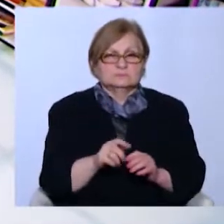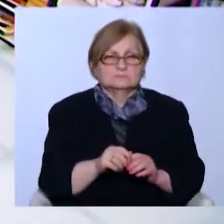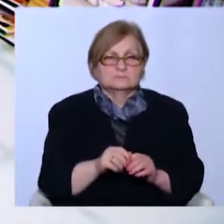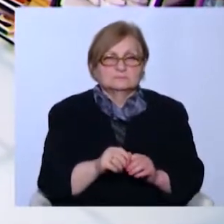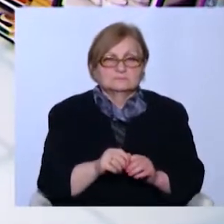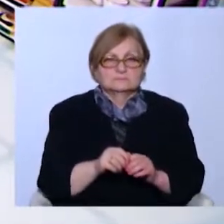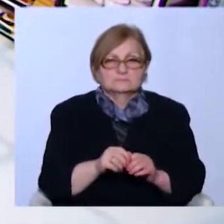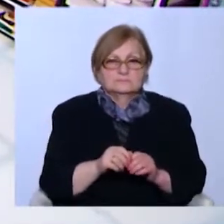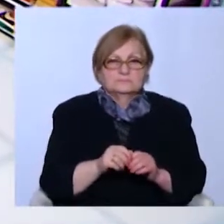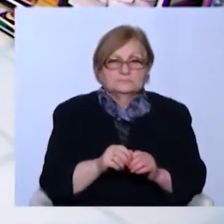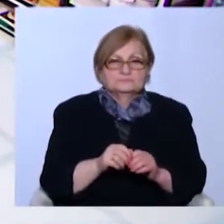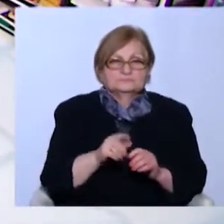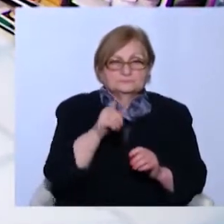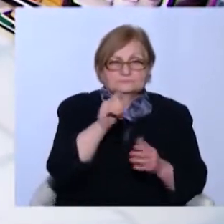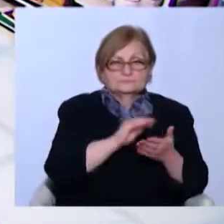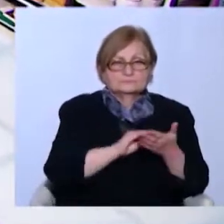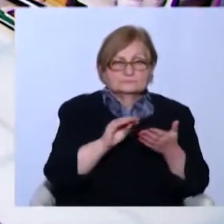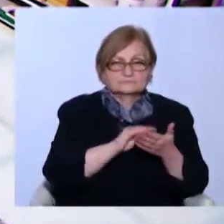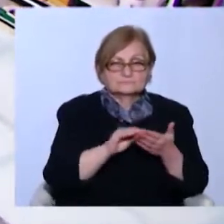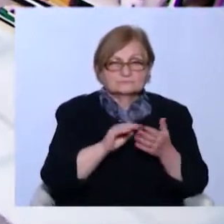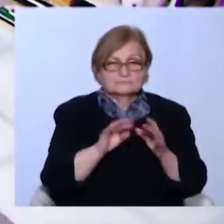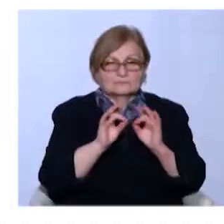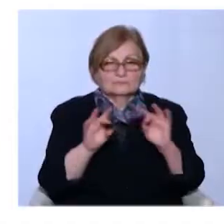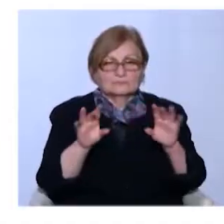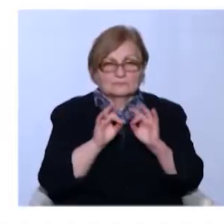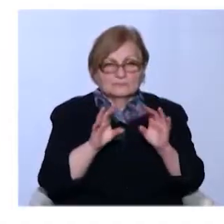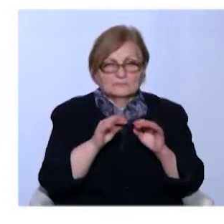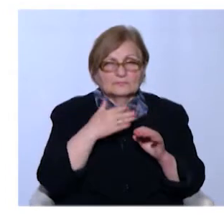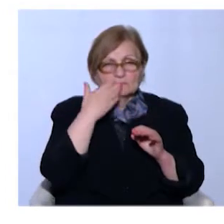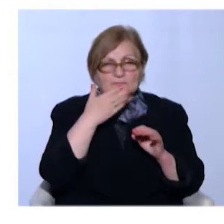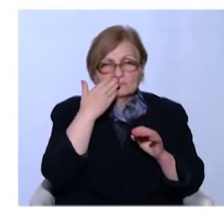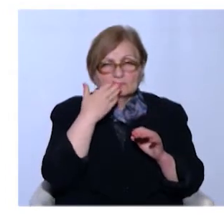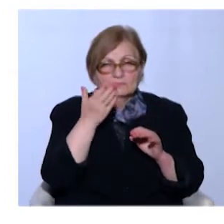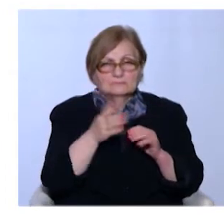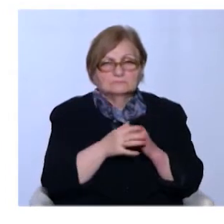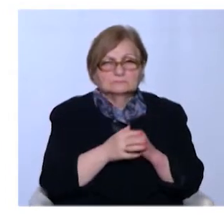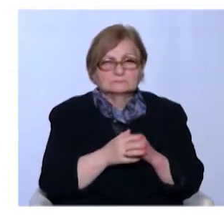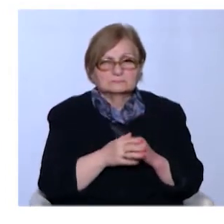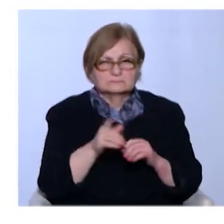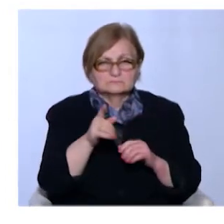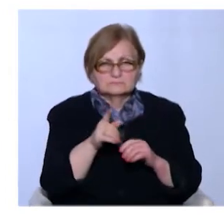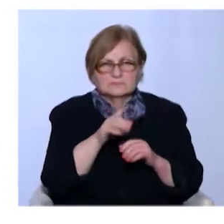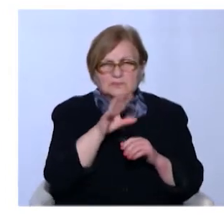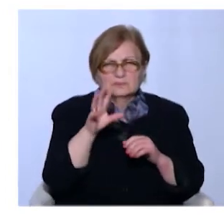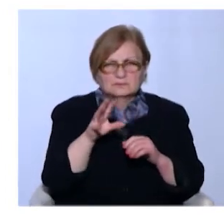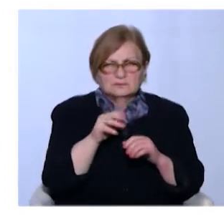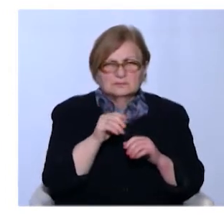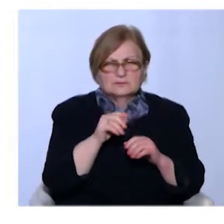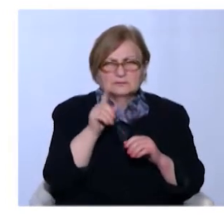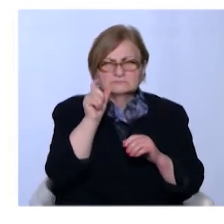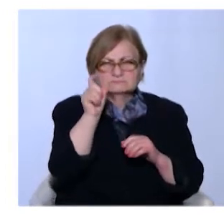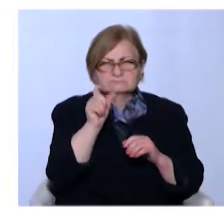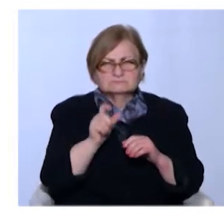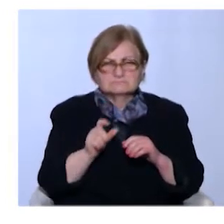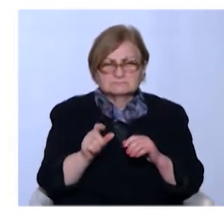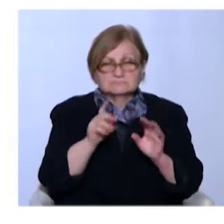დაწერეთ 0-2 წერტილზე გამავალი ის ორი ისეთი ურთიერთმართობული წრფის შესაბამისი ფუნქცია, რომ ამ წრფეებითა და X ღერძით შემოსაზღვრული სამკუთხედის